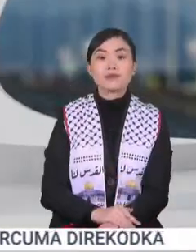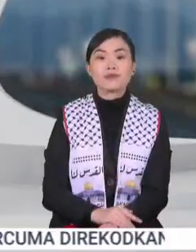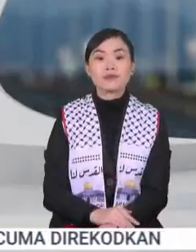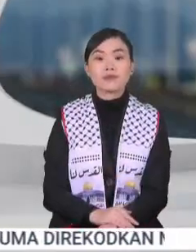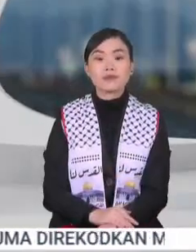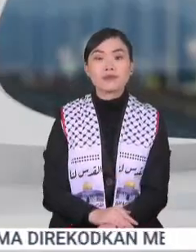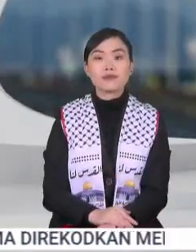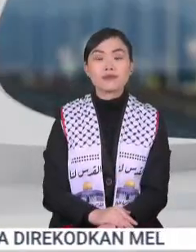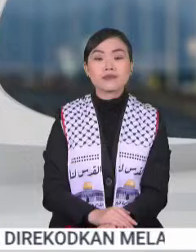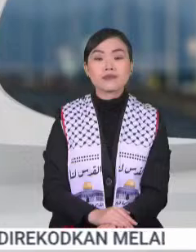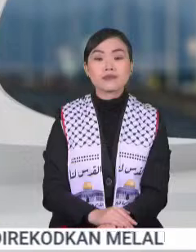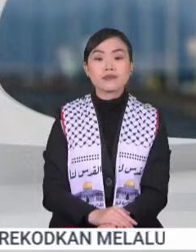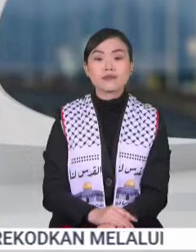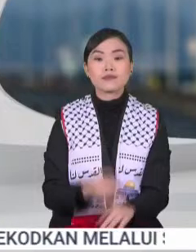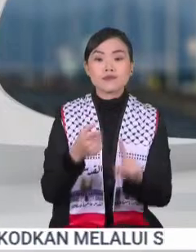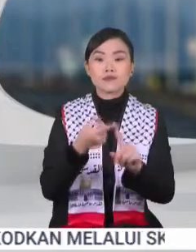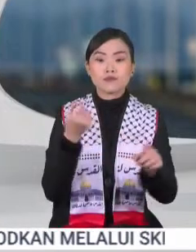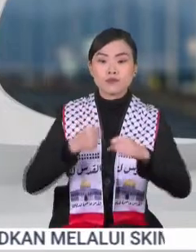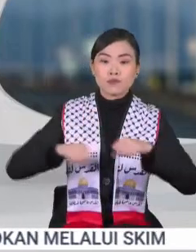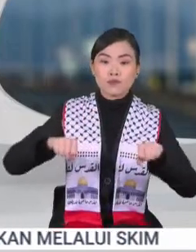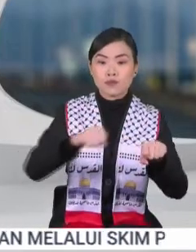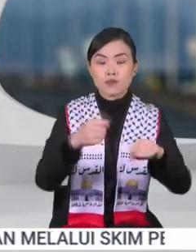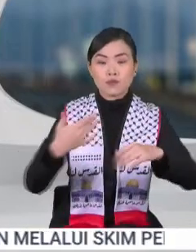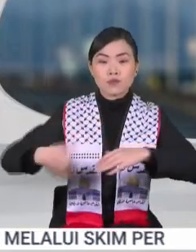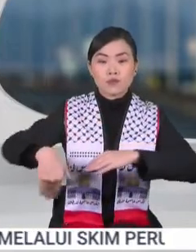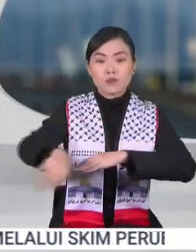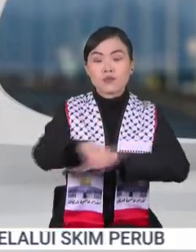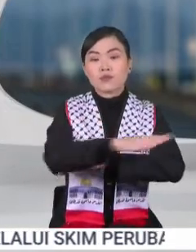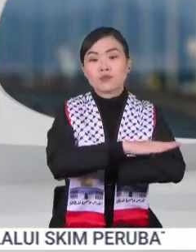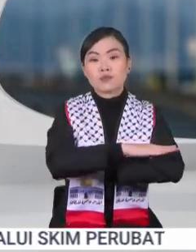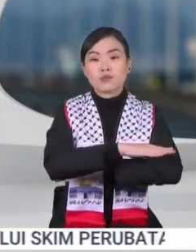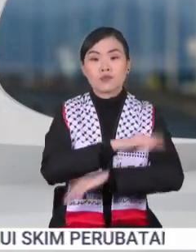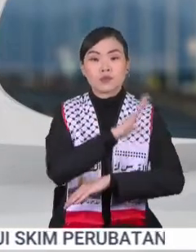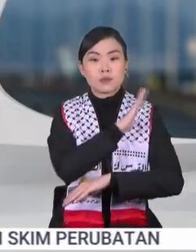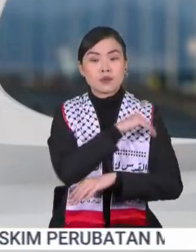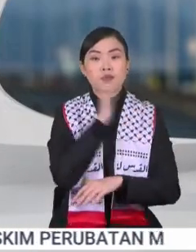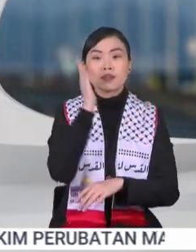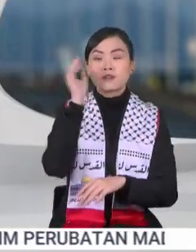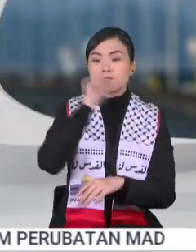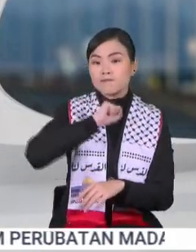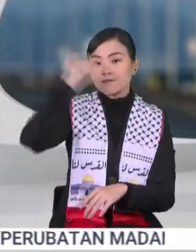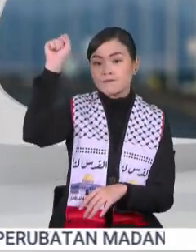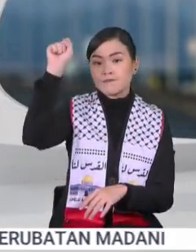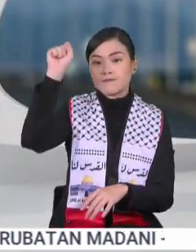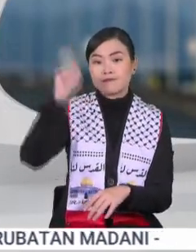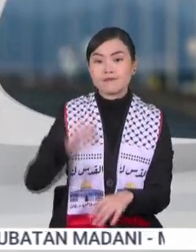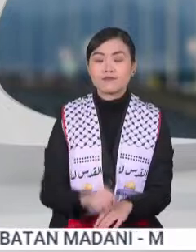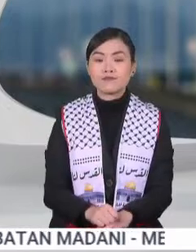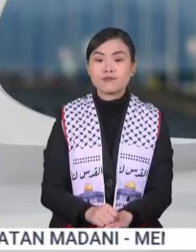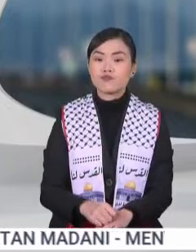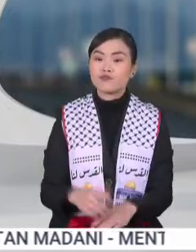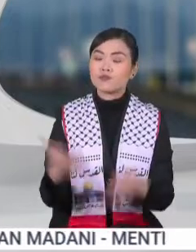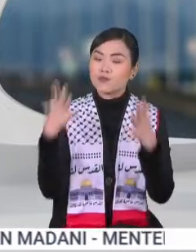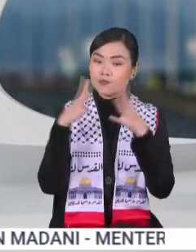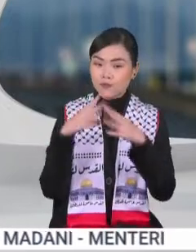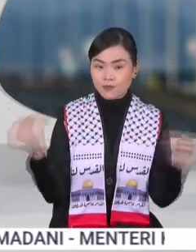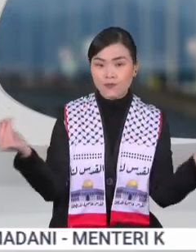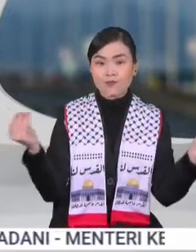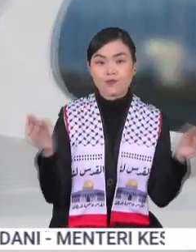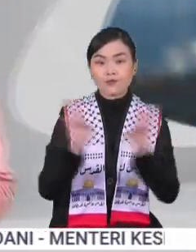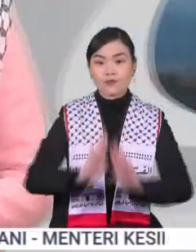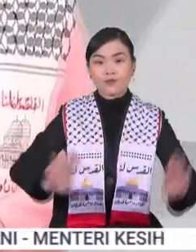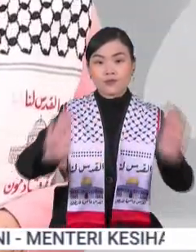mandin dari sungai hingga ke Segara Palestin pasti Merdeka paparan itu mengakhiri berita dari pulau Pinang